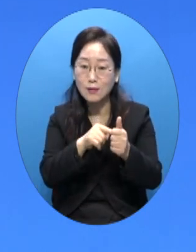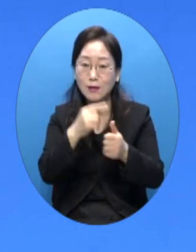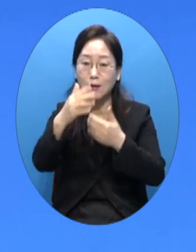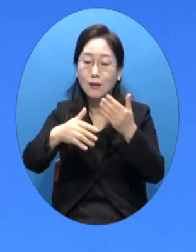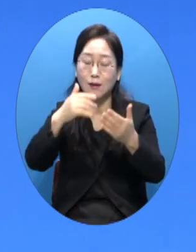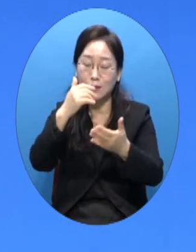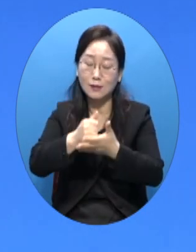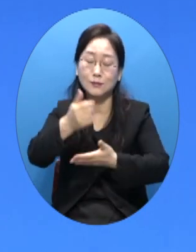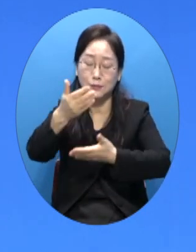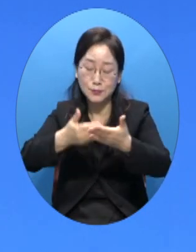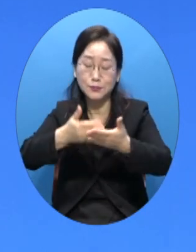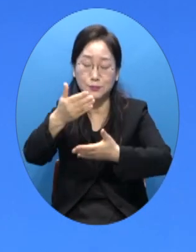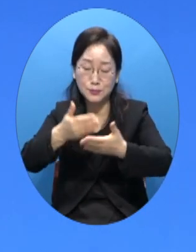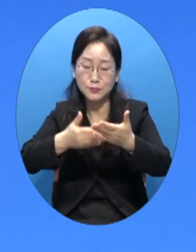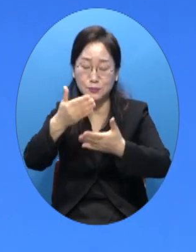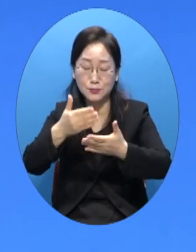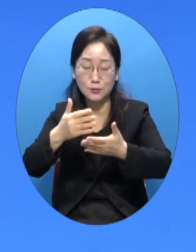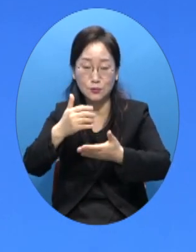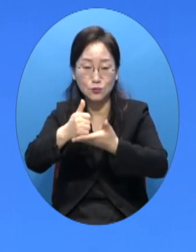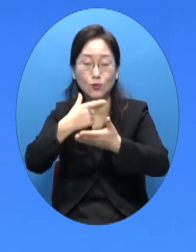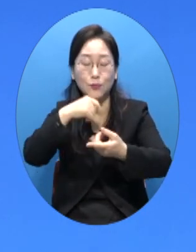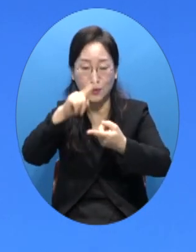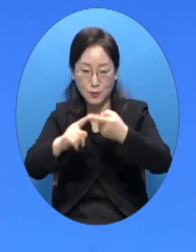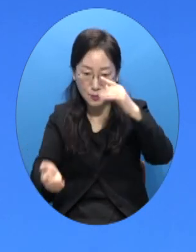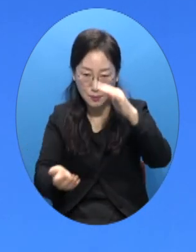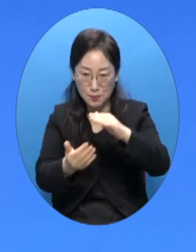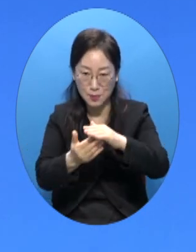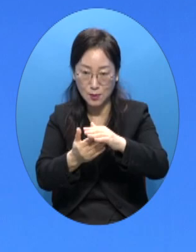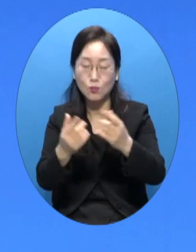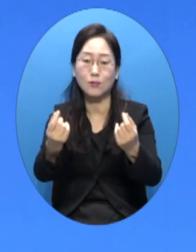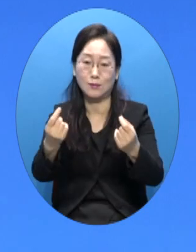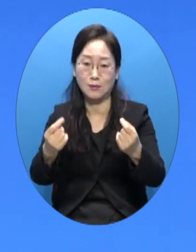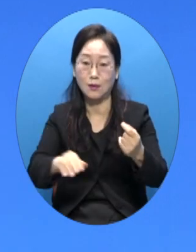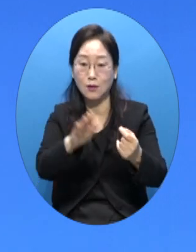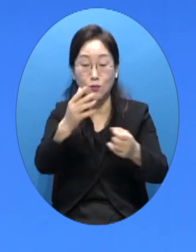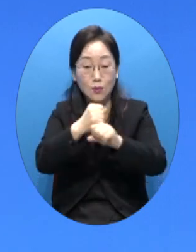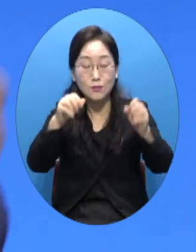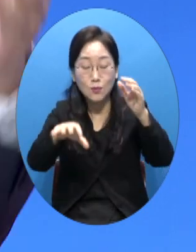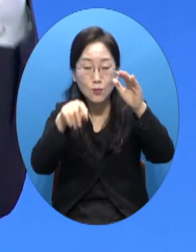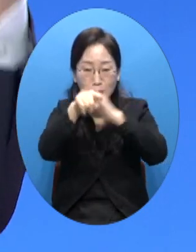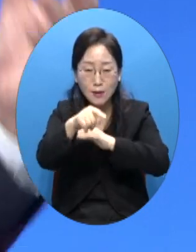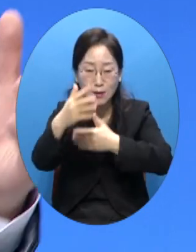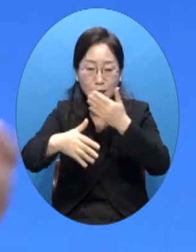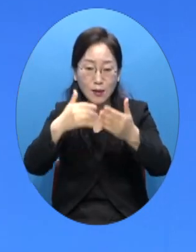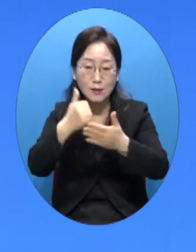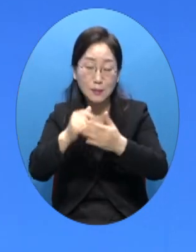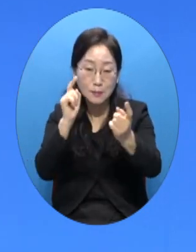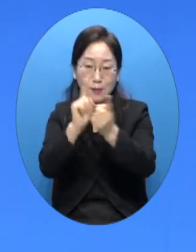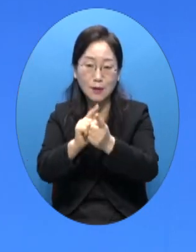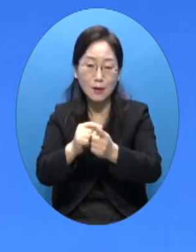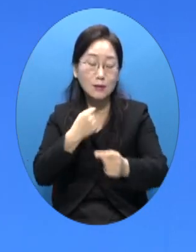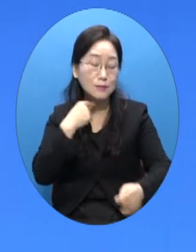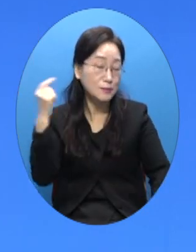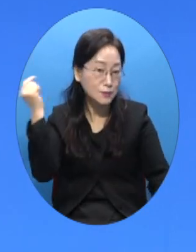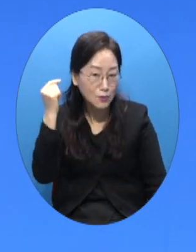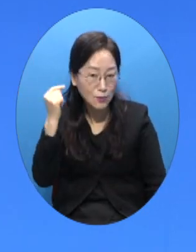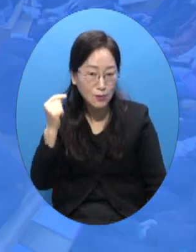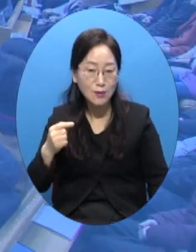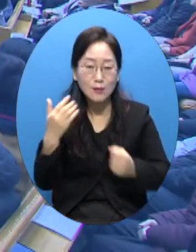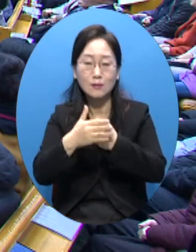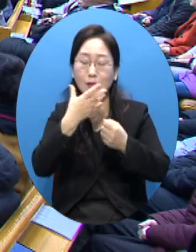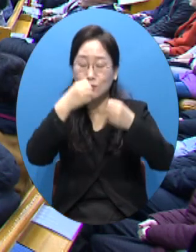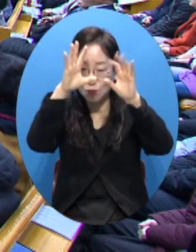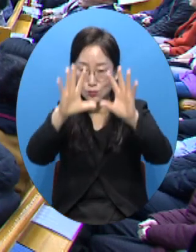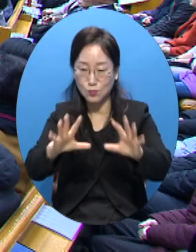주의 뜻을 이룬 것처럼 우리가 광야에서 주를 만나고 주의 음성을들을 때 하나님의 은혜와 축복이 우리에게 넘쳐나게 될